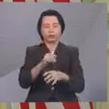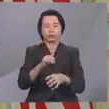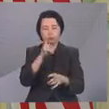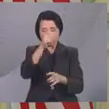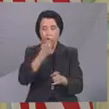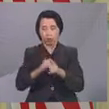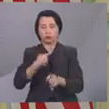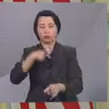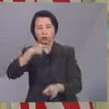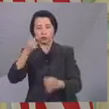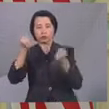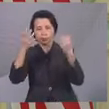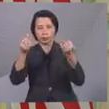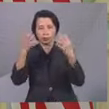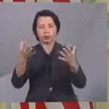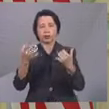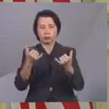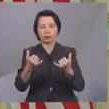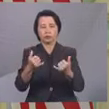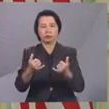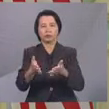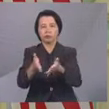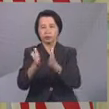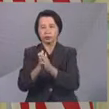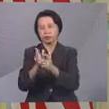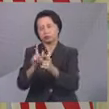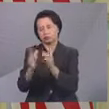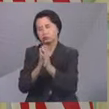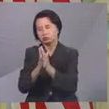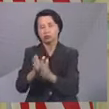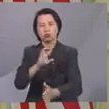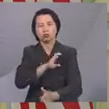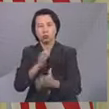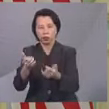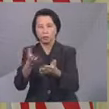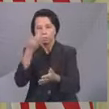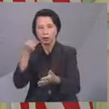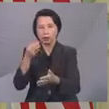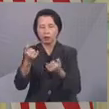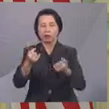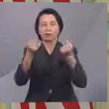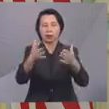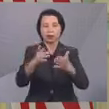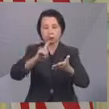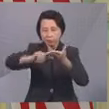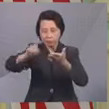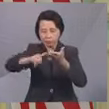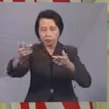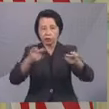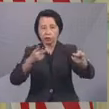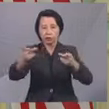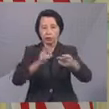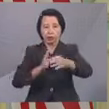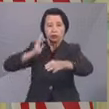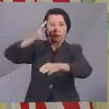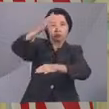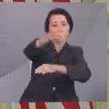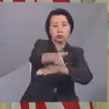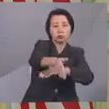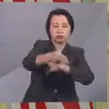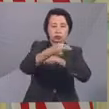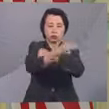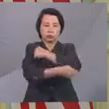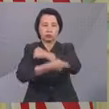tadi, berapa ramai yang minta kebenaran dan berapa ramai pemeriksaan kenderaan yang merentasi